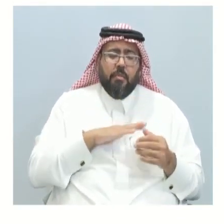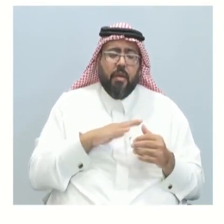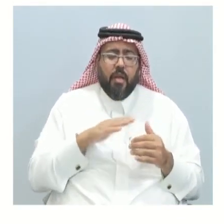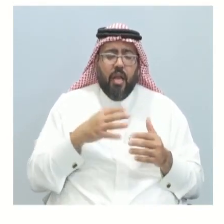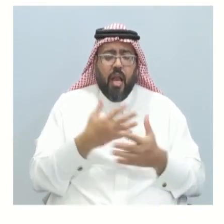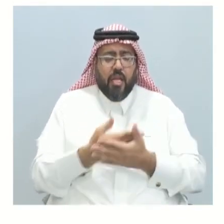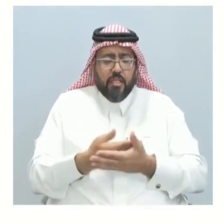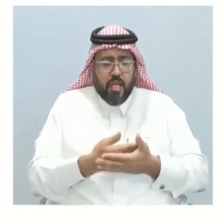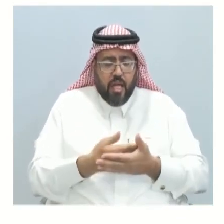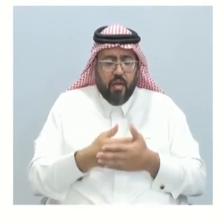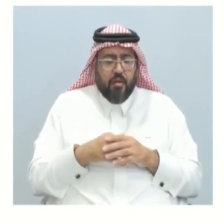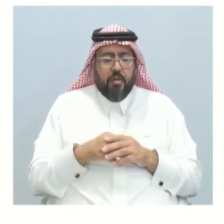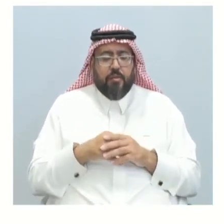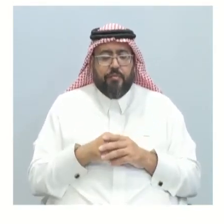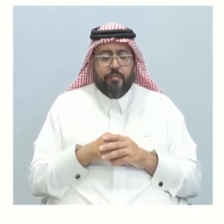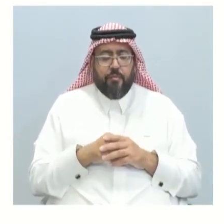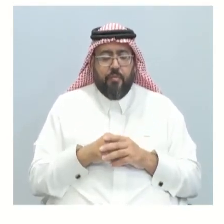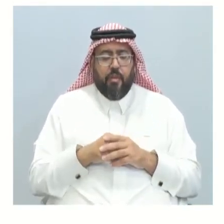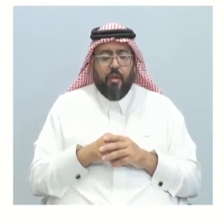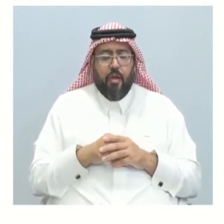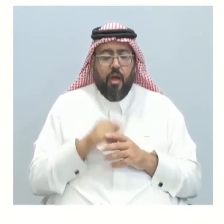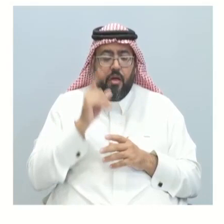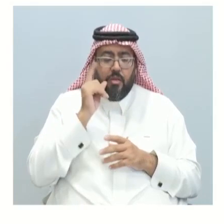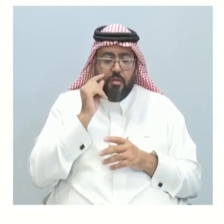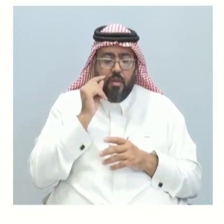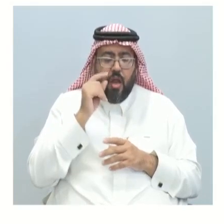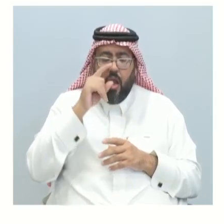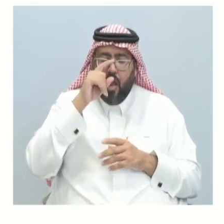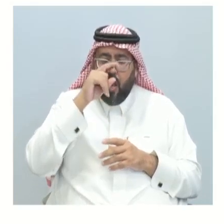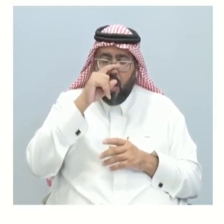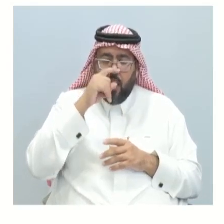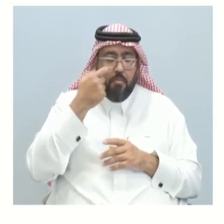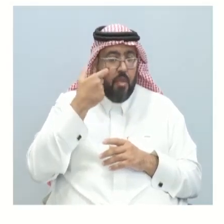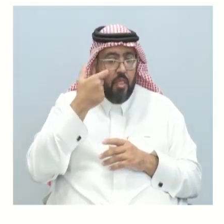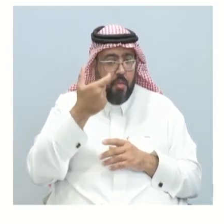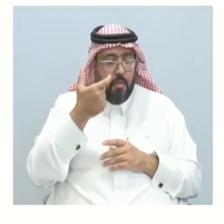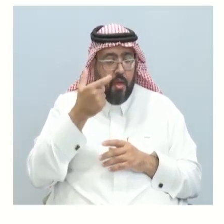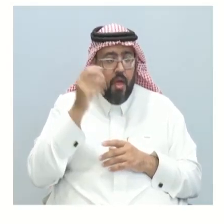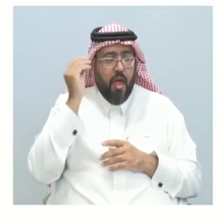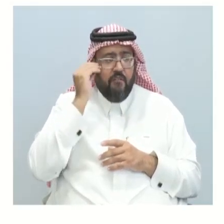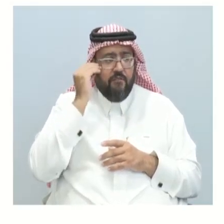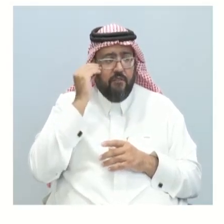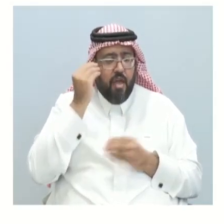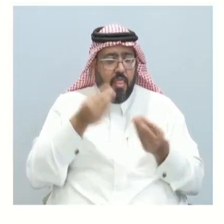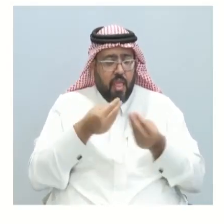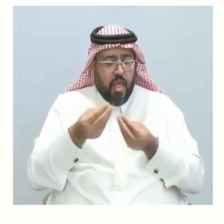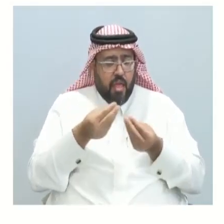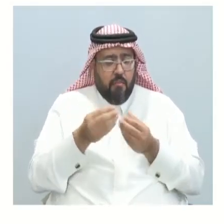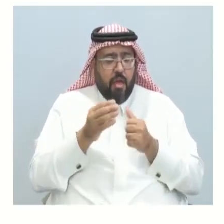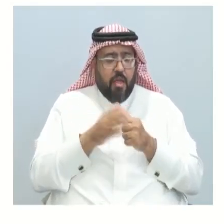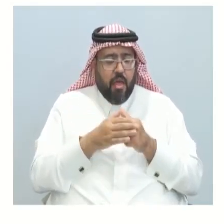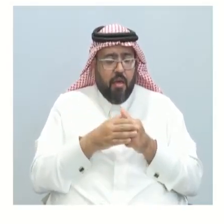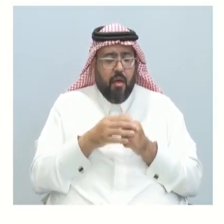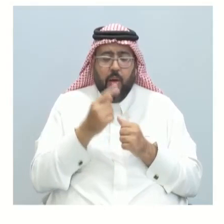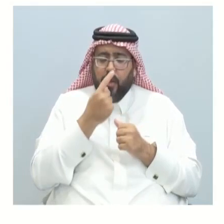حكمه الله سبحانه وتعالى في خ خلقه على الرجال ان يدركوا طبيعه المراه ويعاملها بلطف وتقدير